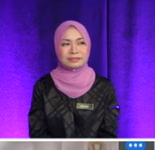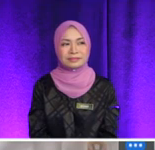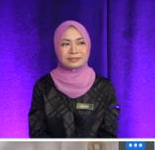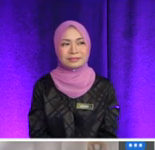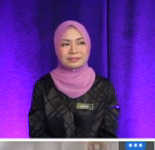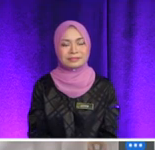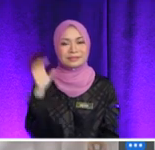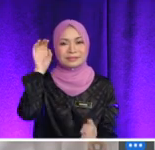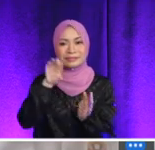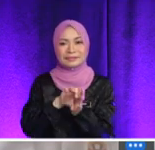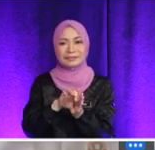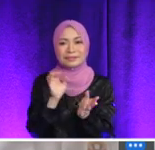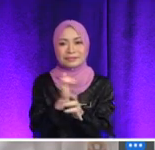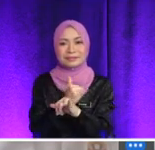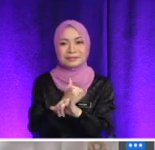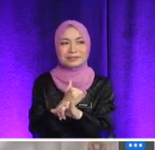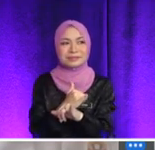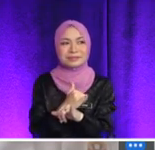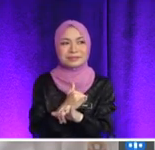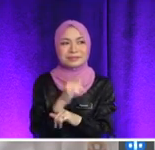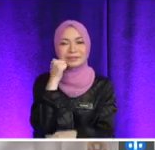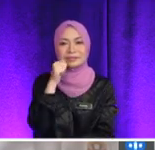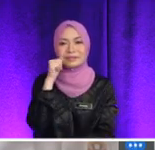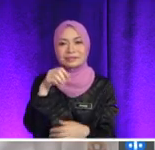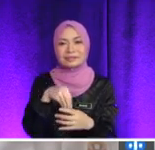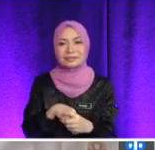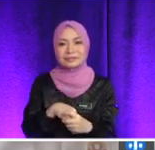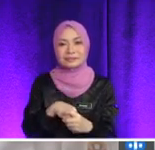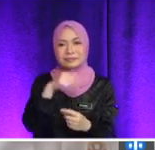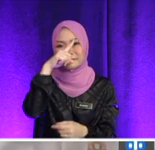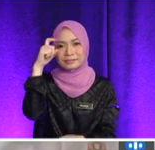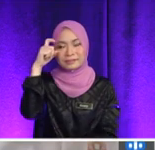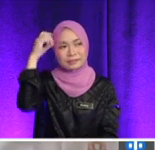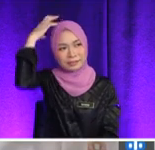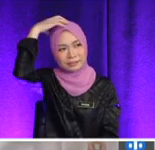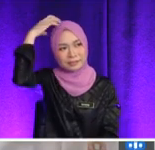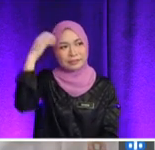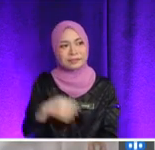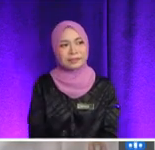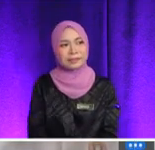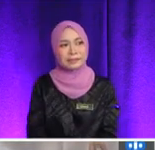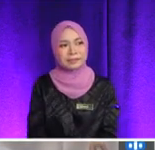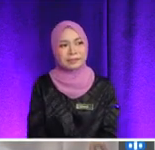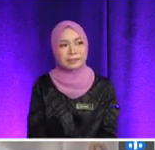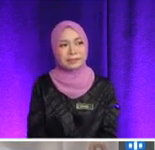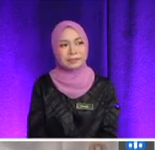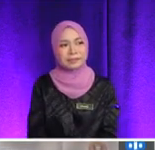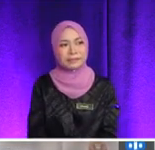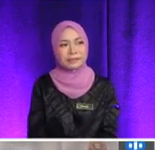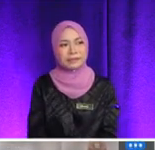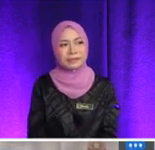contoh kayak Woman In Black oke apa waktunya sumber Ilham apa yang punya sumber